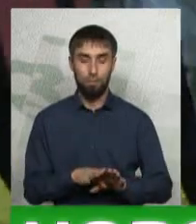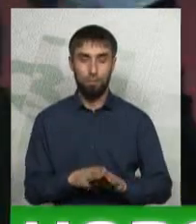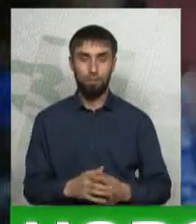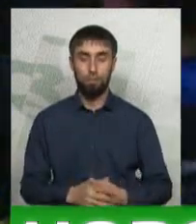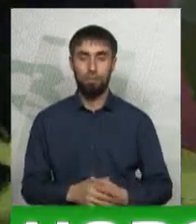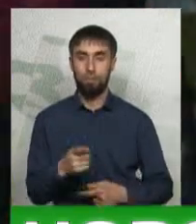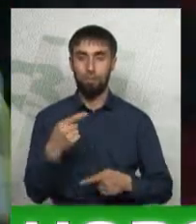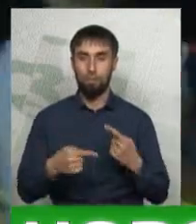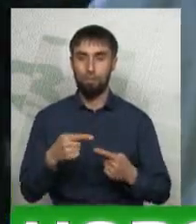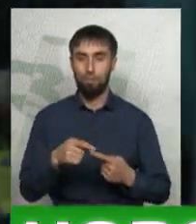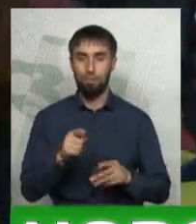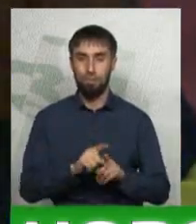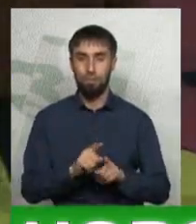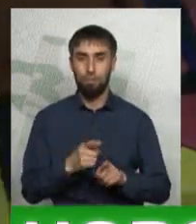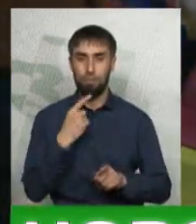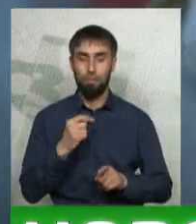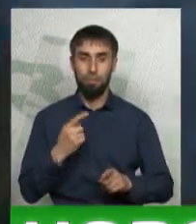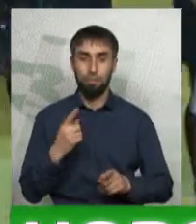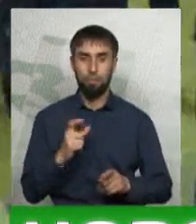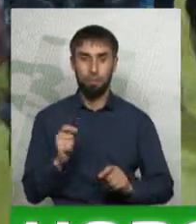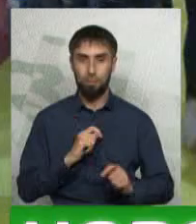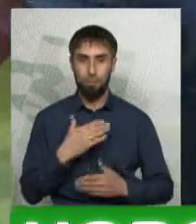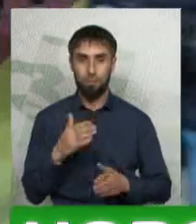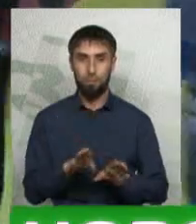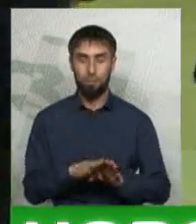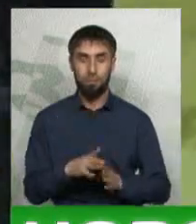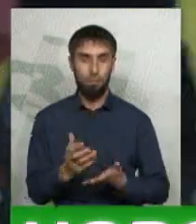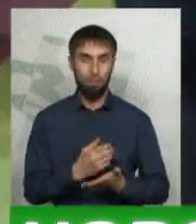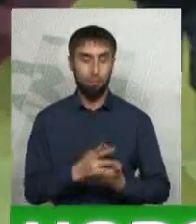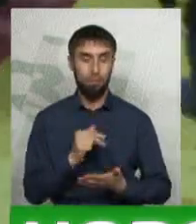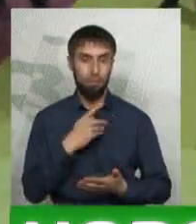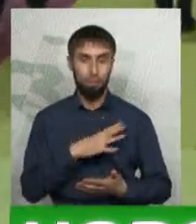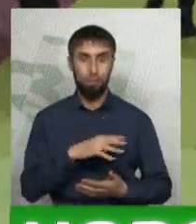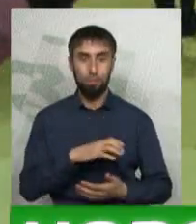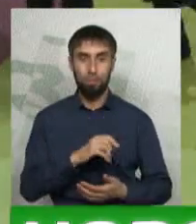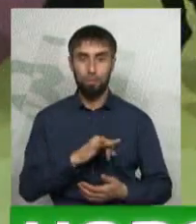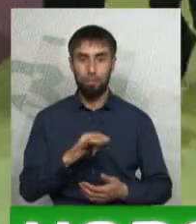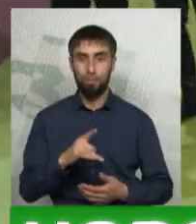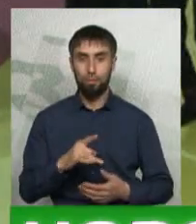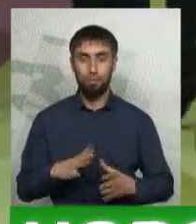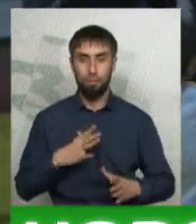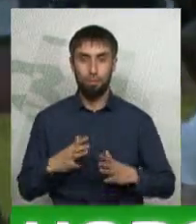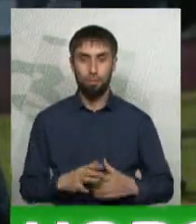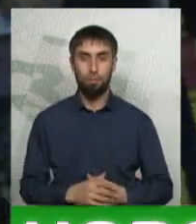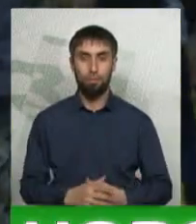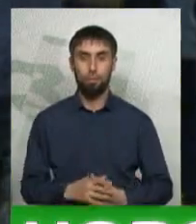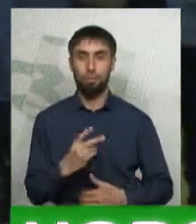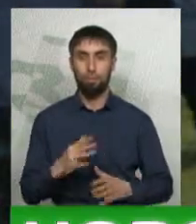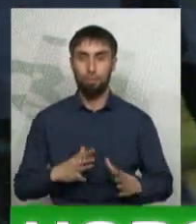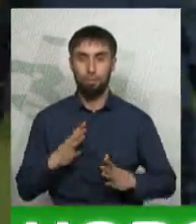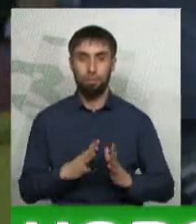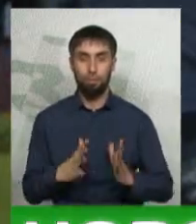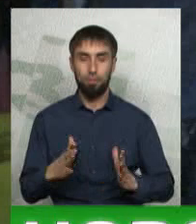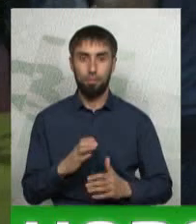своих соперников, не переодеваясь в красный и синий. Заслуга таких побед, как заверяет сам Умар, усердные тренировки. Тренировка больше